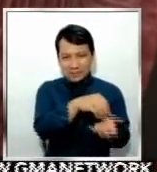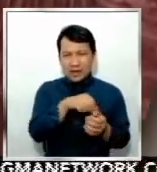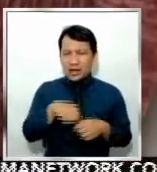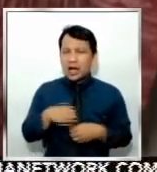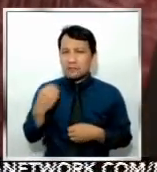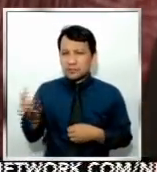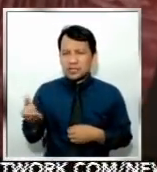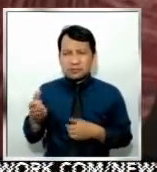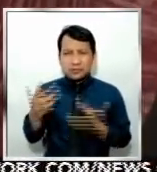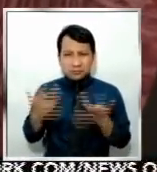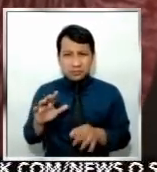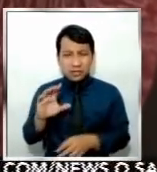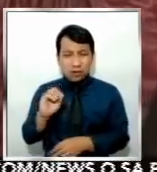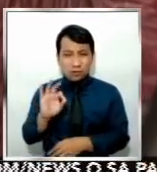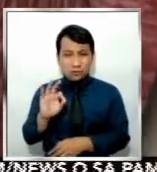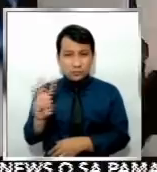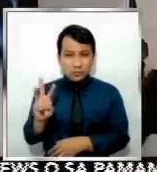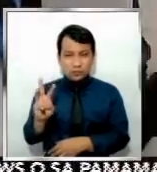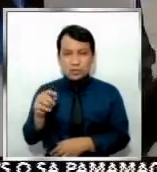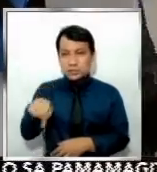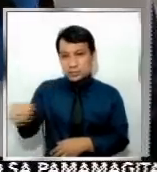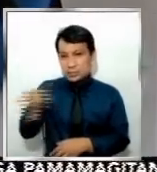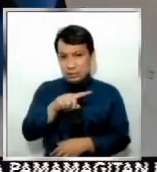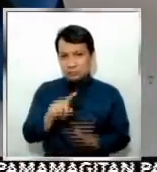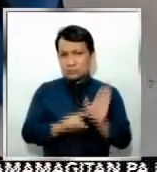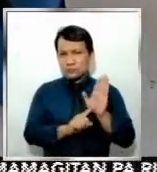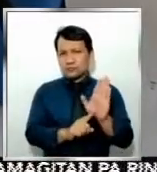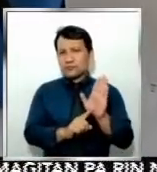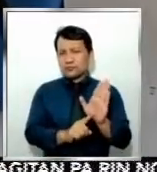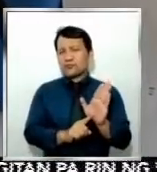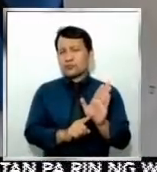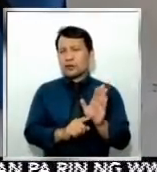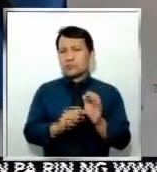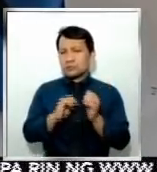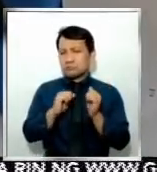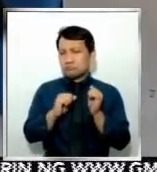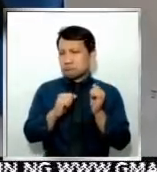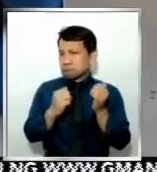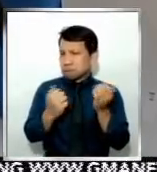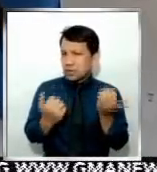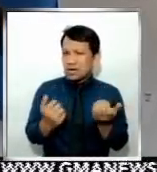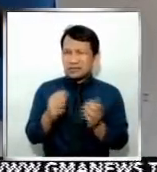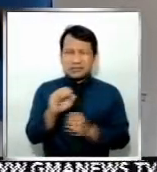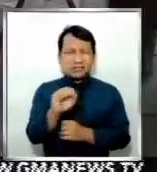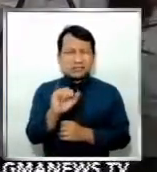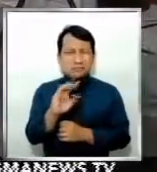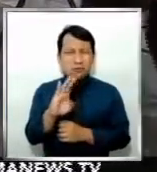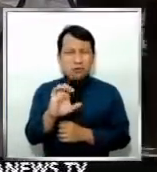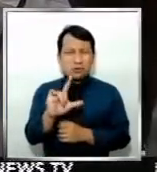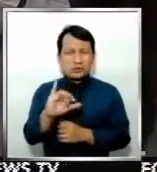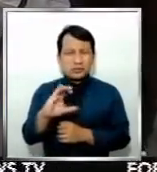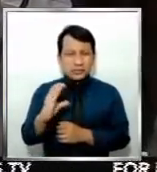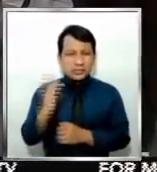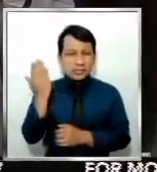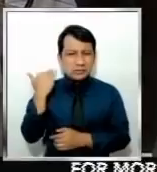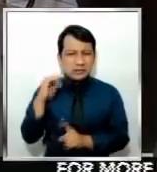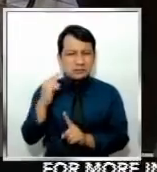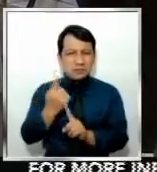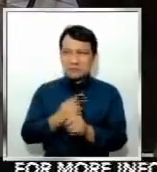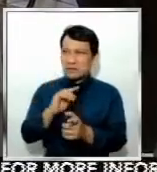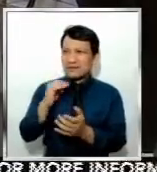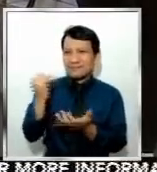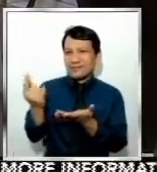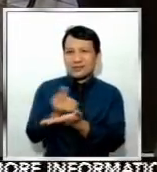is only symbolic vaccination. The start of A4 will be sometime last week of May to about first week of